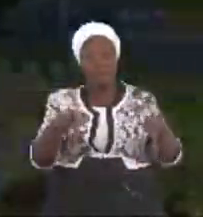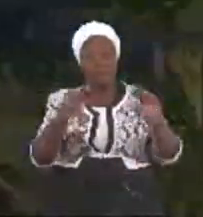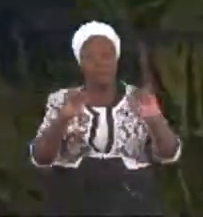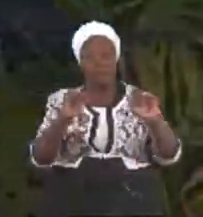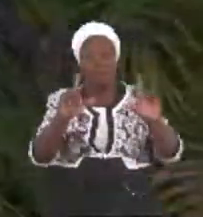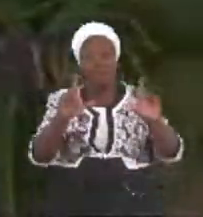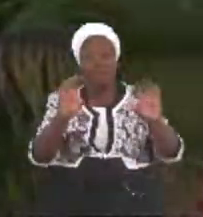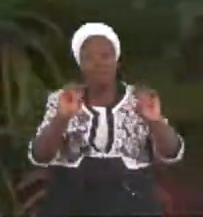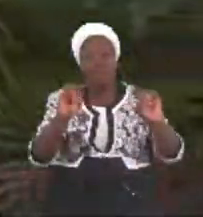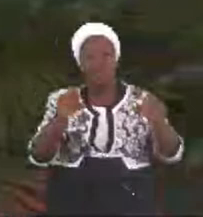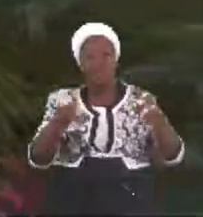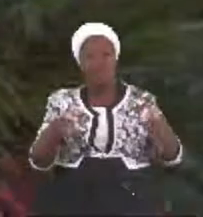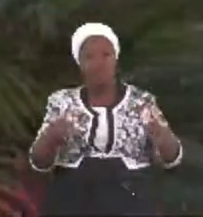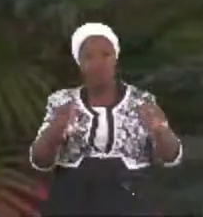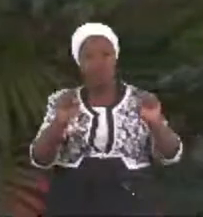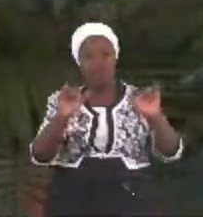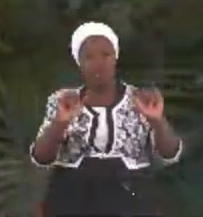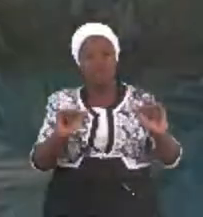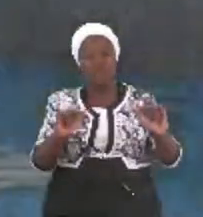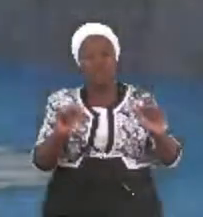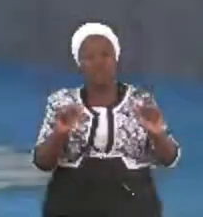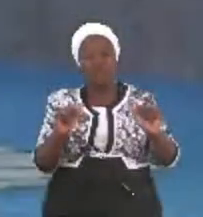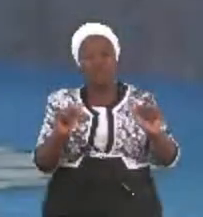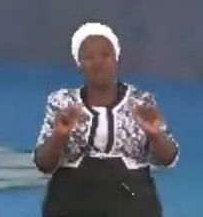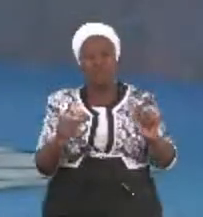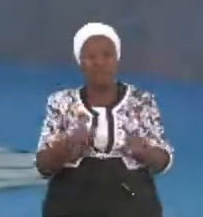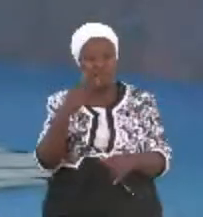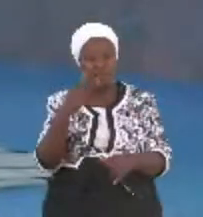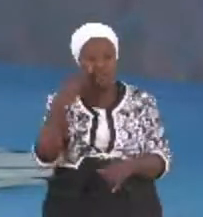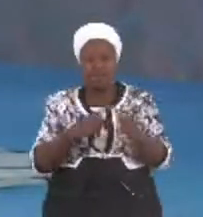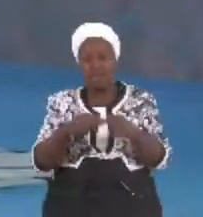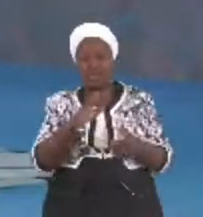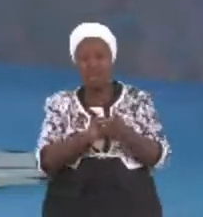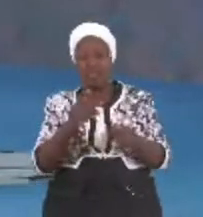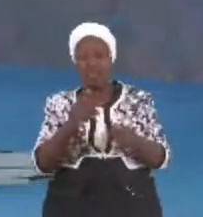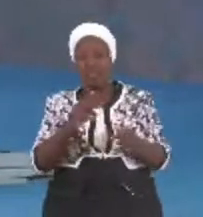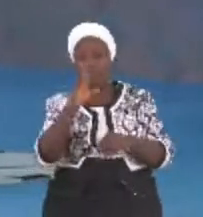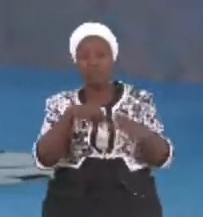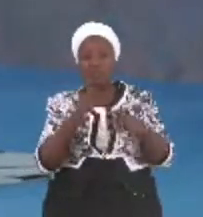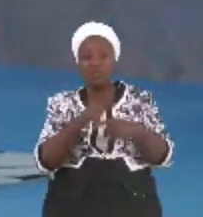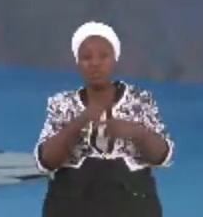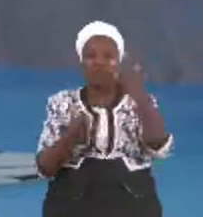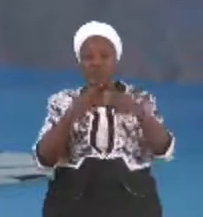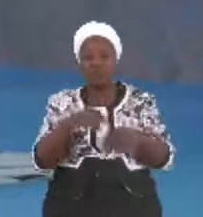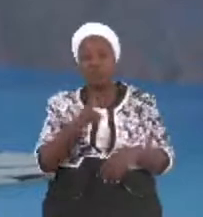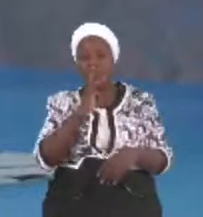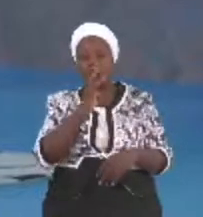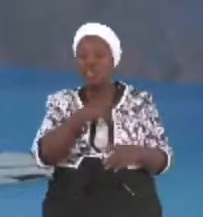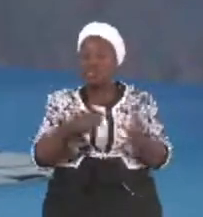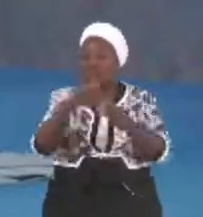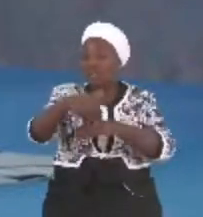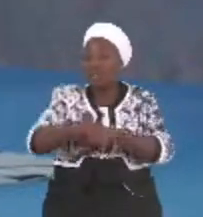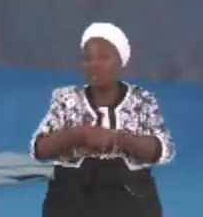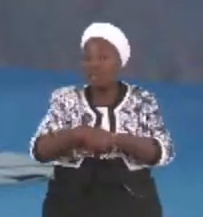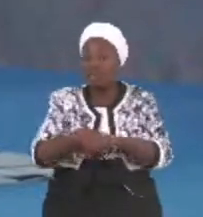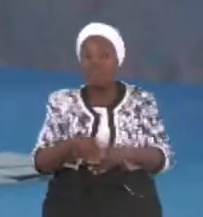et l'esprit d'épilepsie le jette dans le feu et le jette dans l'eau. Ce soir, tu